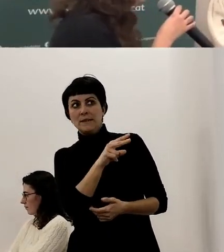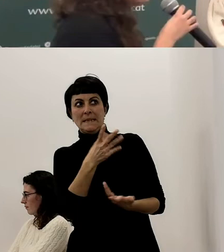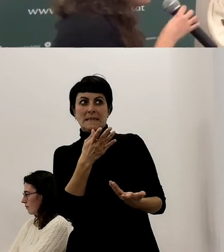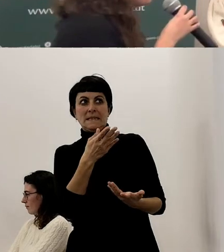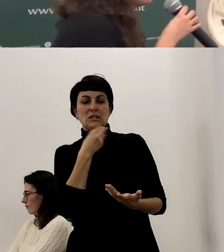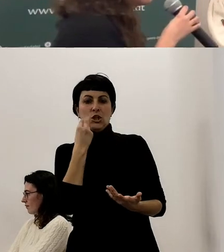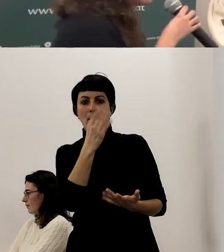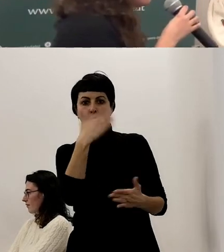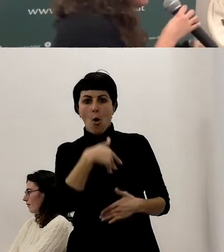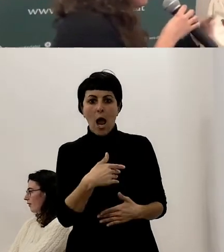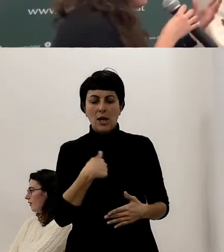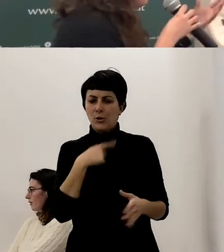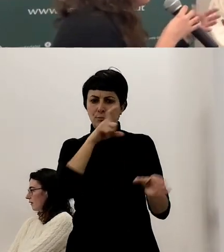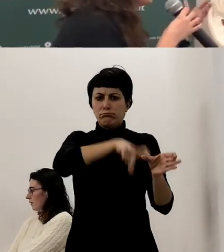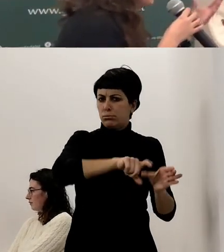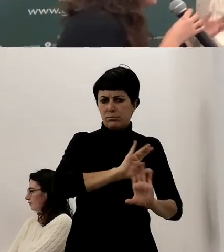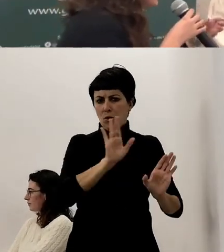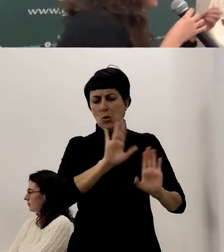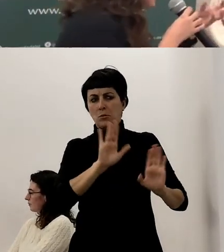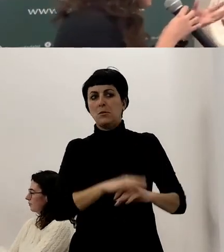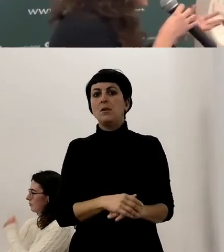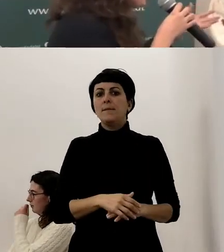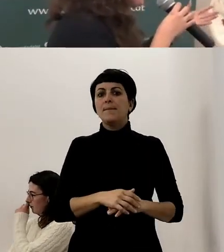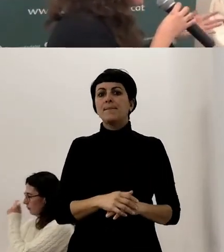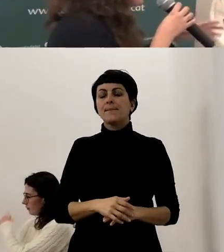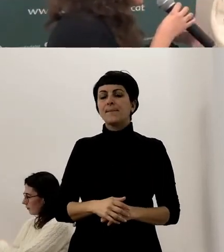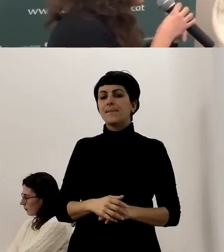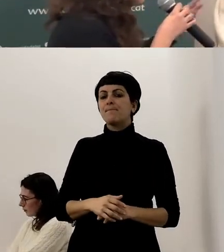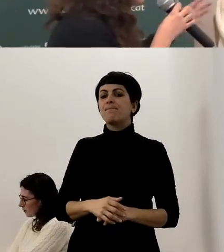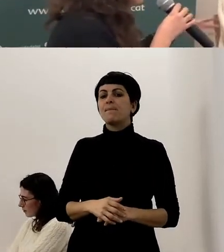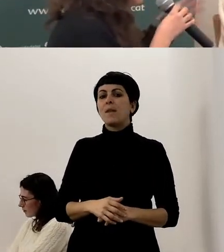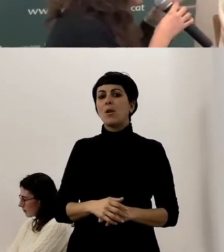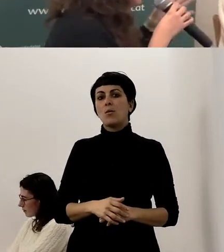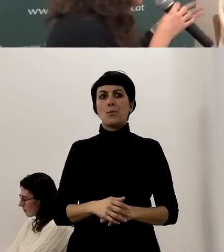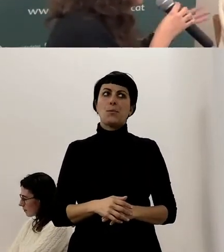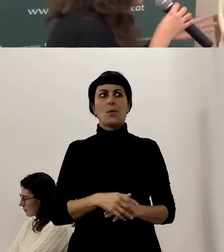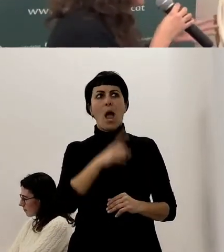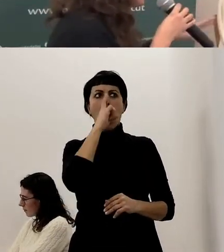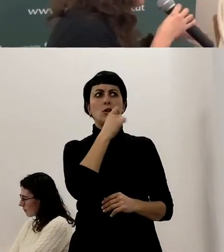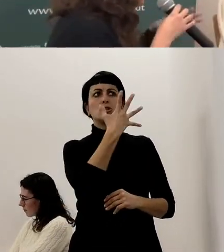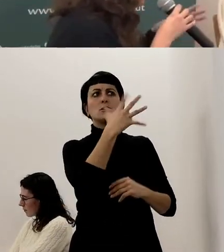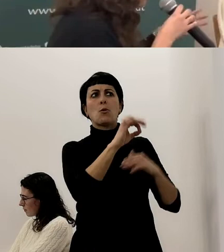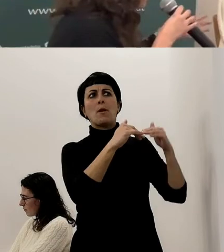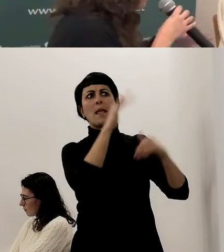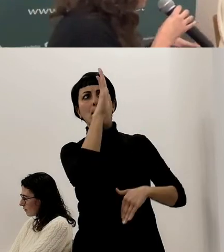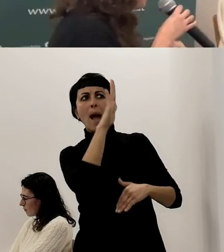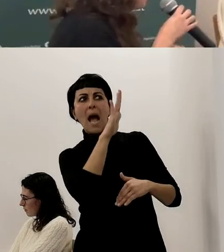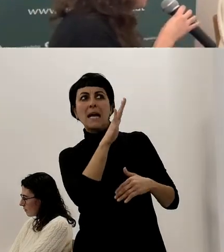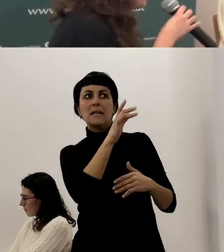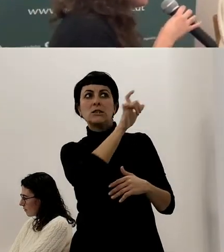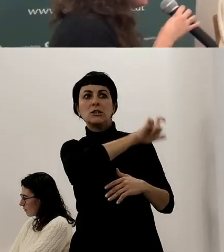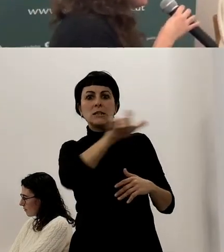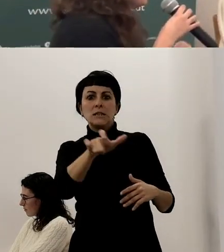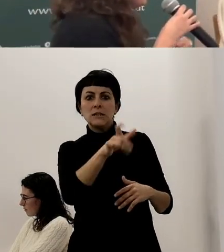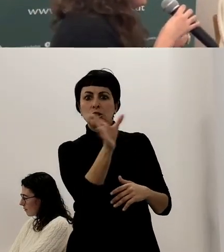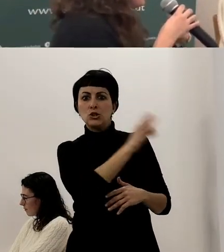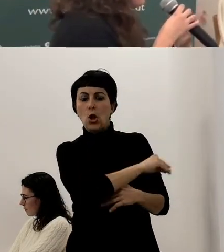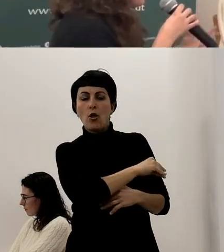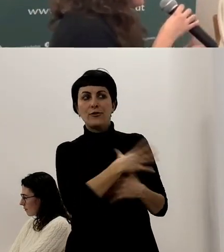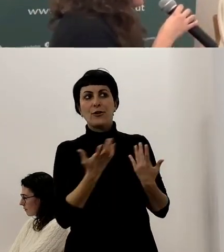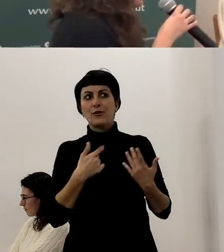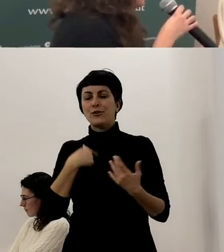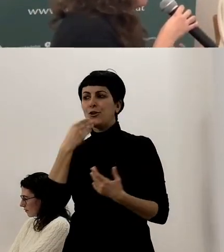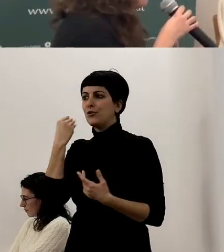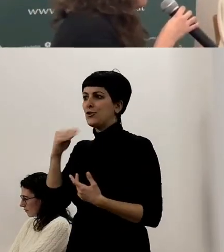no m'apunto. O gent de la quinta o 50, si dius, això és només de joves, potser no hi vaig.